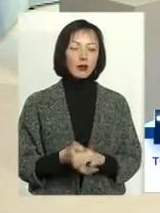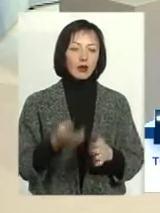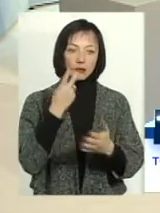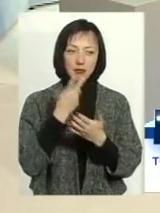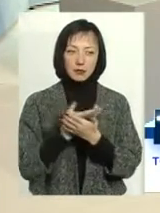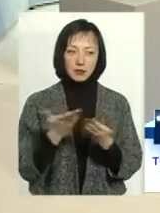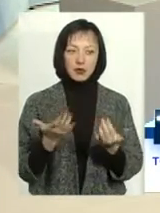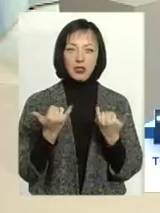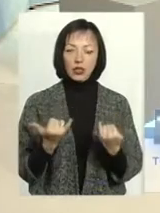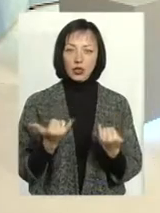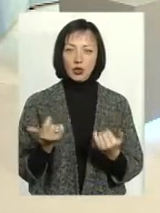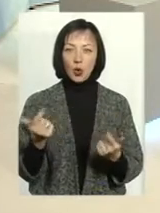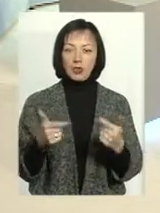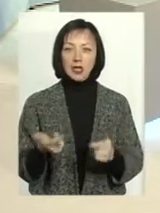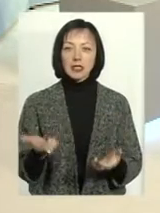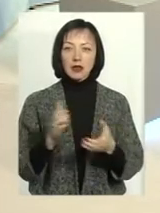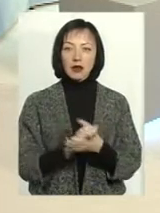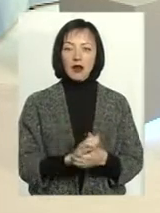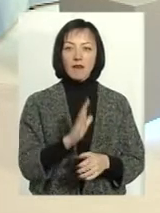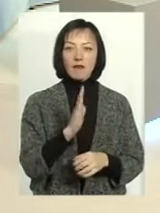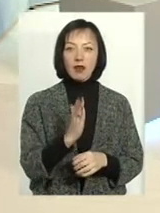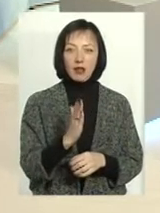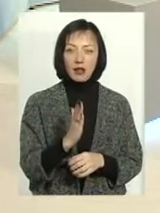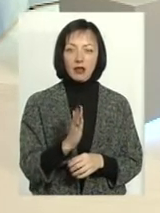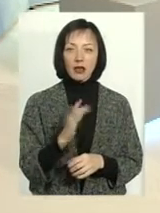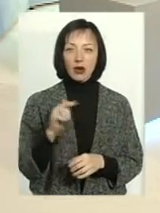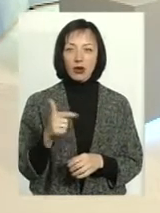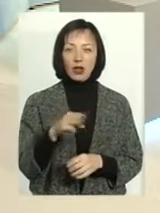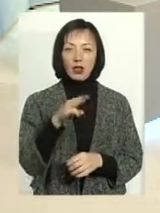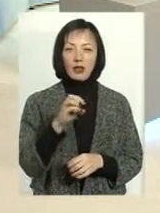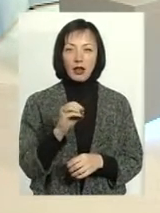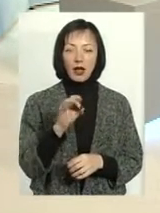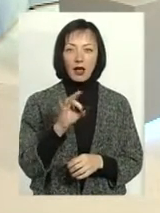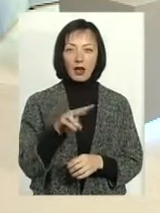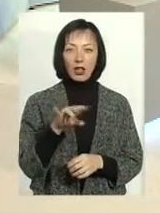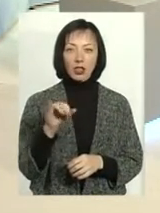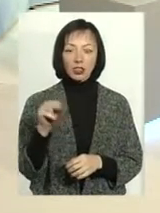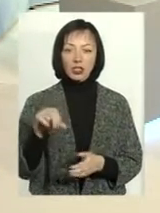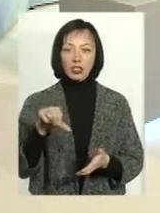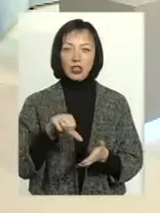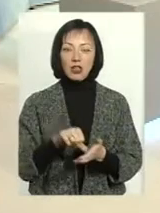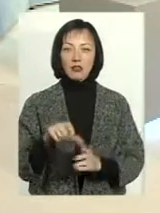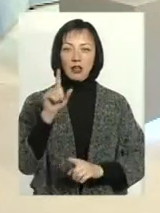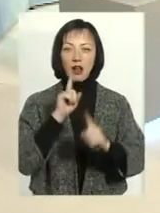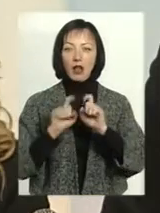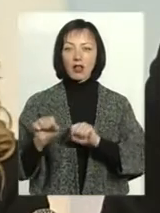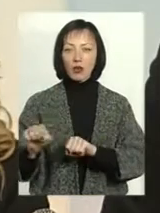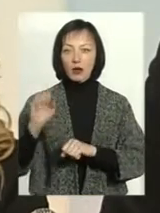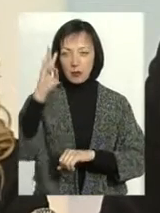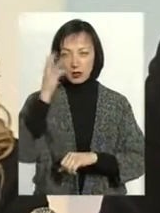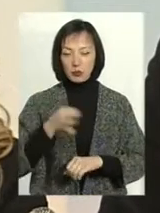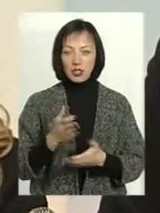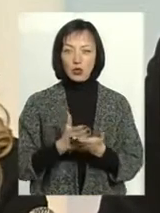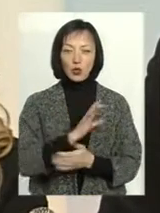гостей. Знайомтеся, Валерій Габорович Терлич, адвокат, член Ради адвокатів Хмельницької області, заслужений юрист